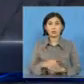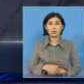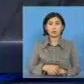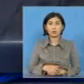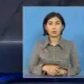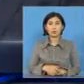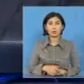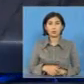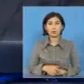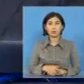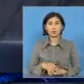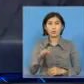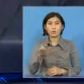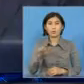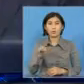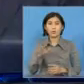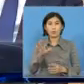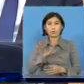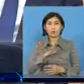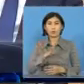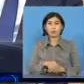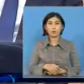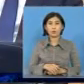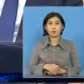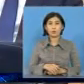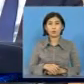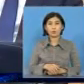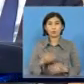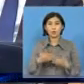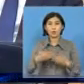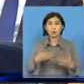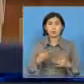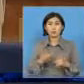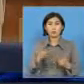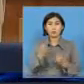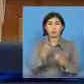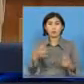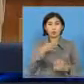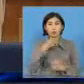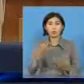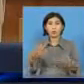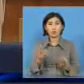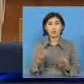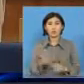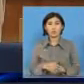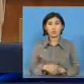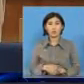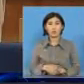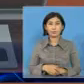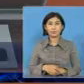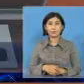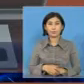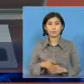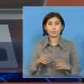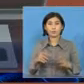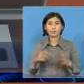Ал фонограмма болса, оны алдын ала ескерту қажет. Және